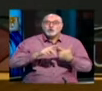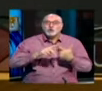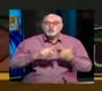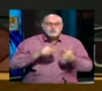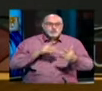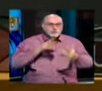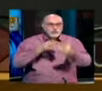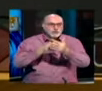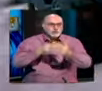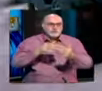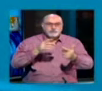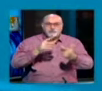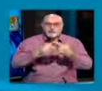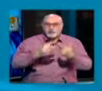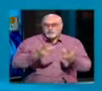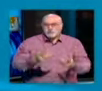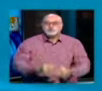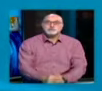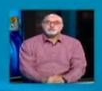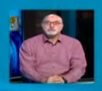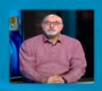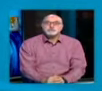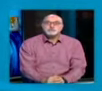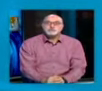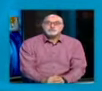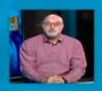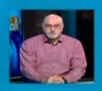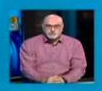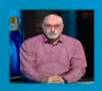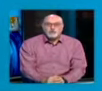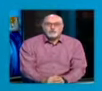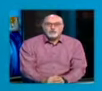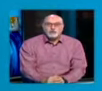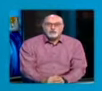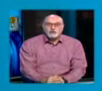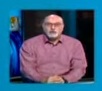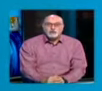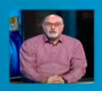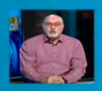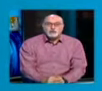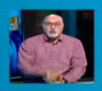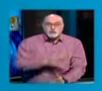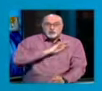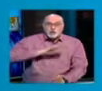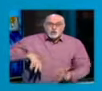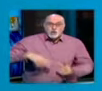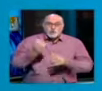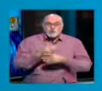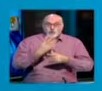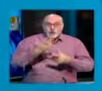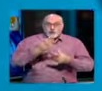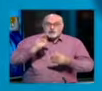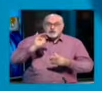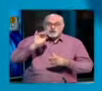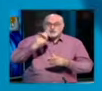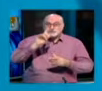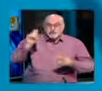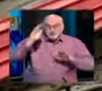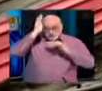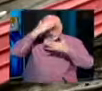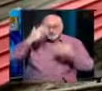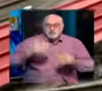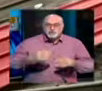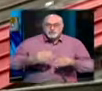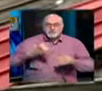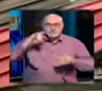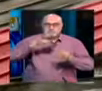وأهداف هشة أخرى. في تطورات الوضع بغزة، كثف طيران الاحتلال الصهيوني من غاراته على